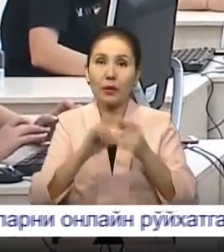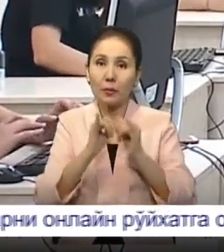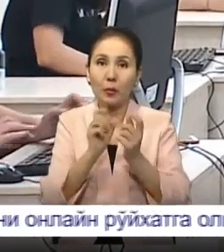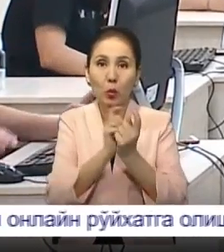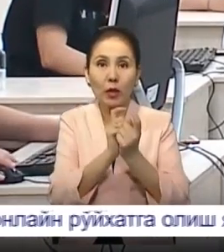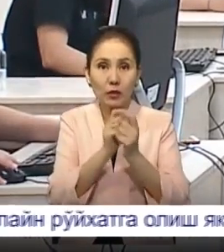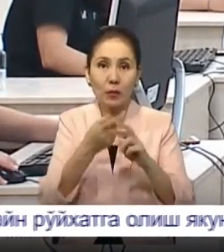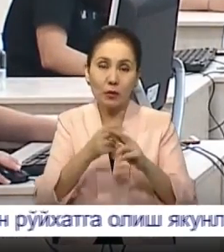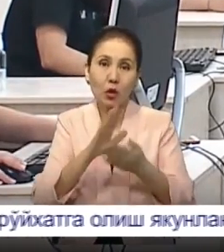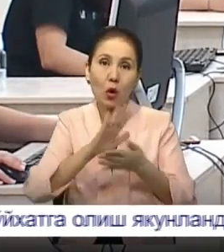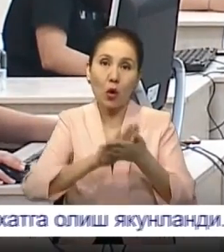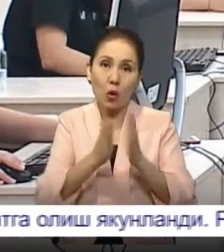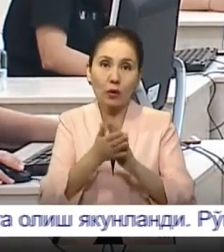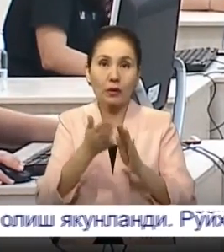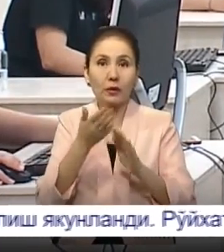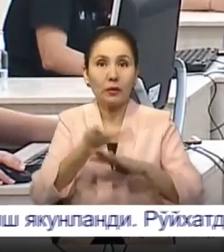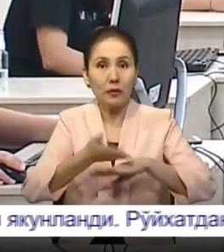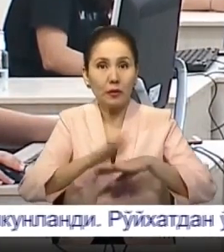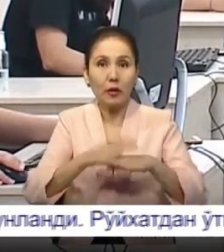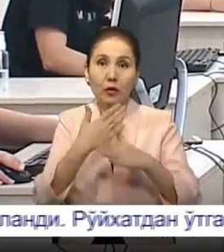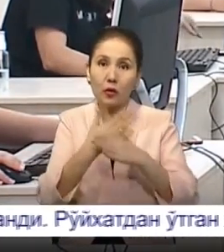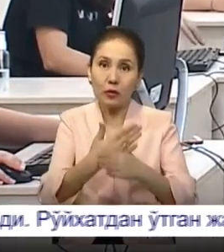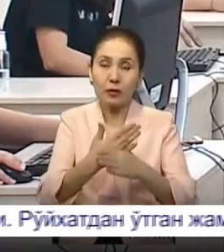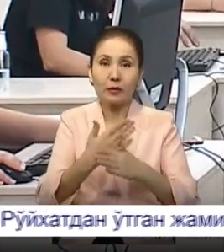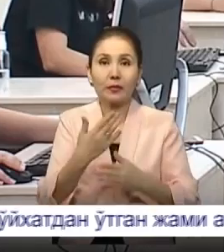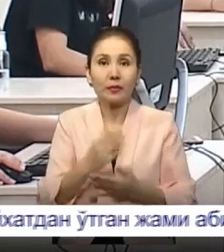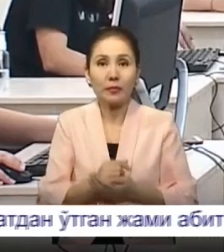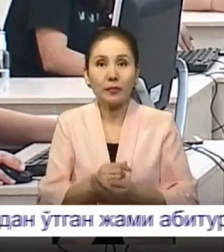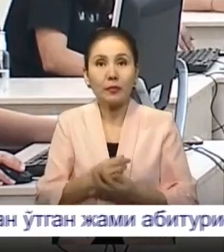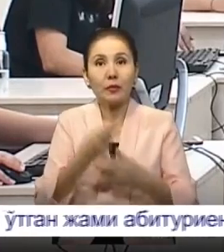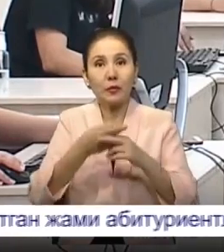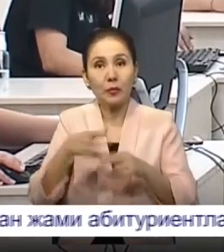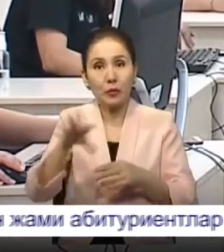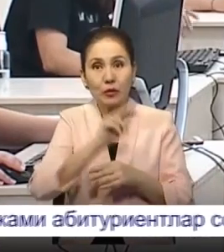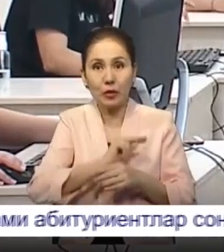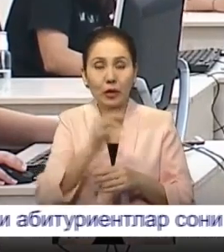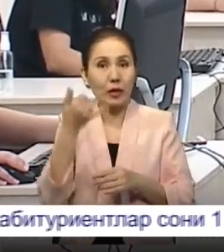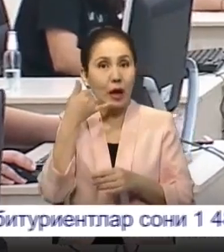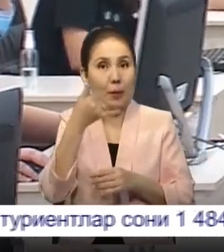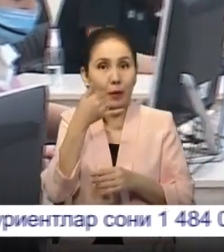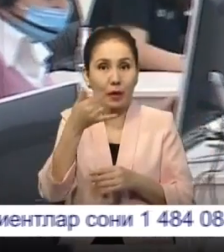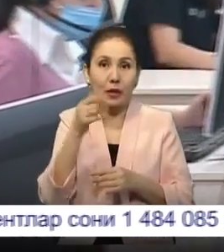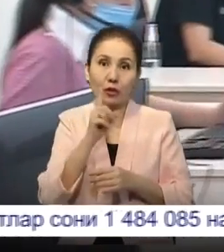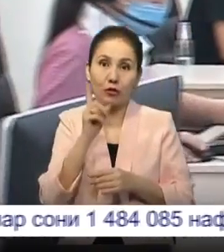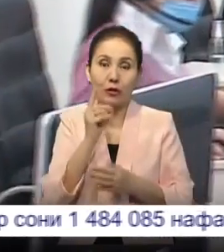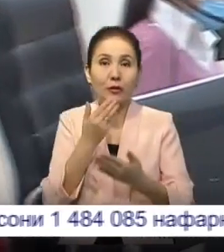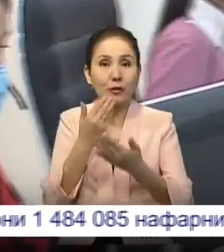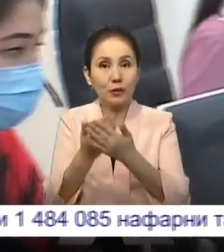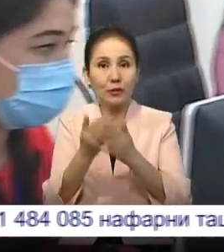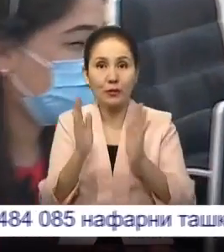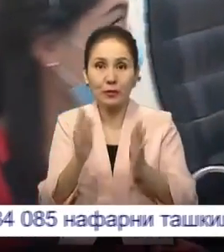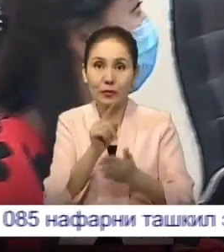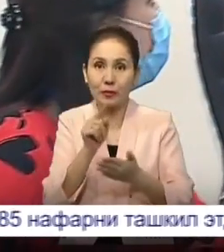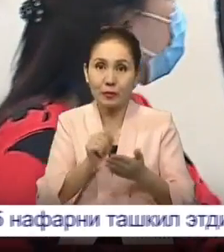mana shunday og'ir pallada o'zlarining yordamlarini, ko'maklarini ayashmayapti. Demak, bu yerda ishlayotgan operatorga, yoshlarga murojaat qilamiz va ulardan savollarimizni javob